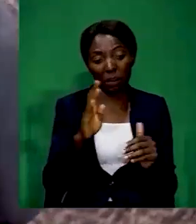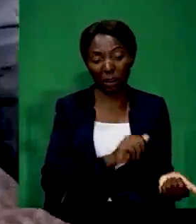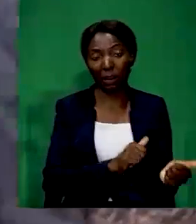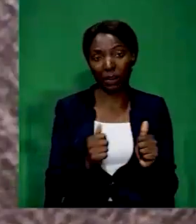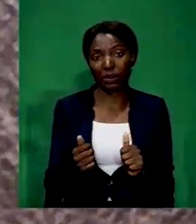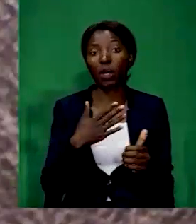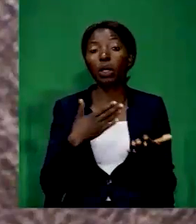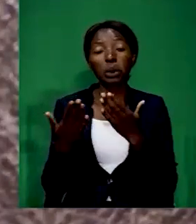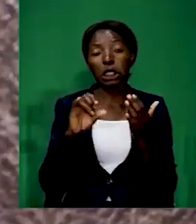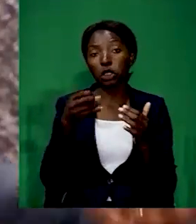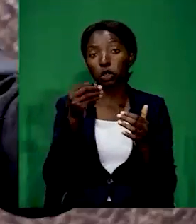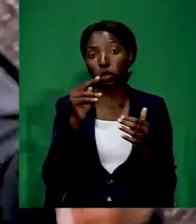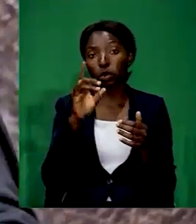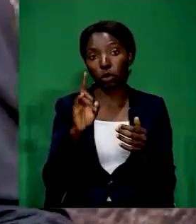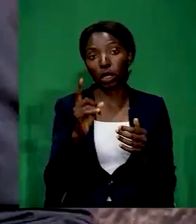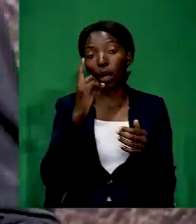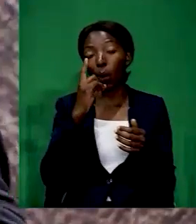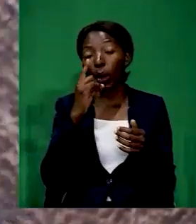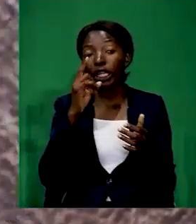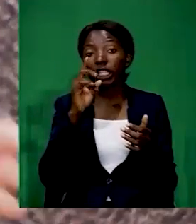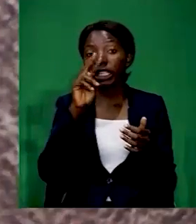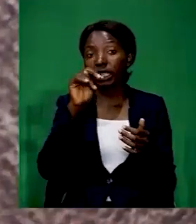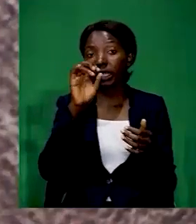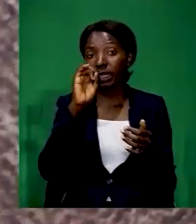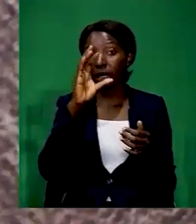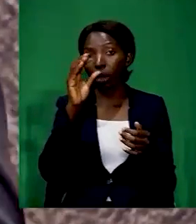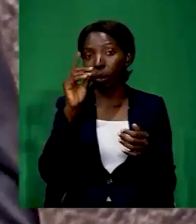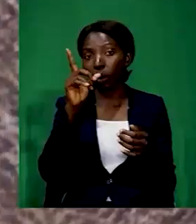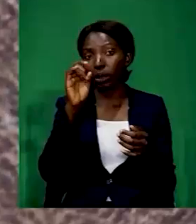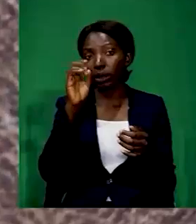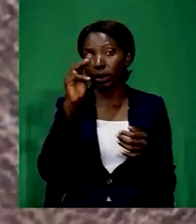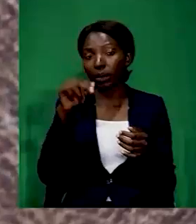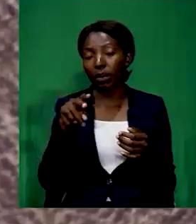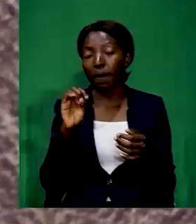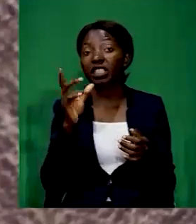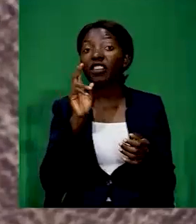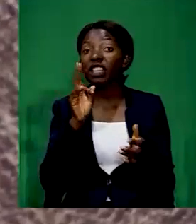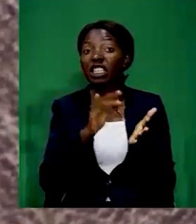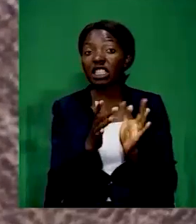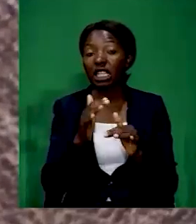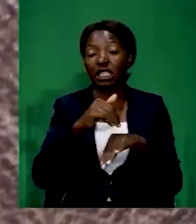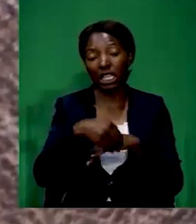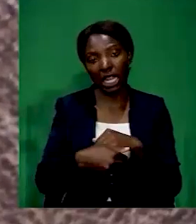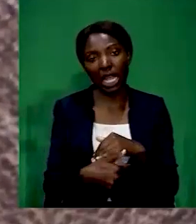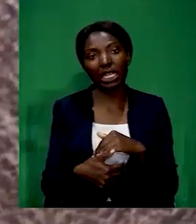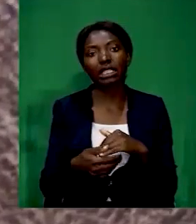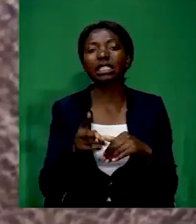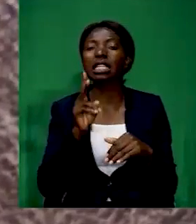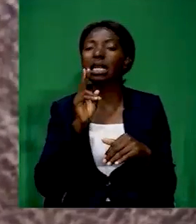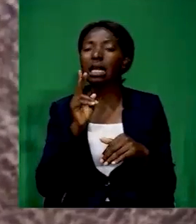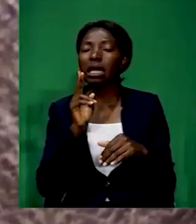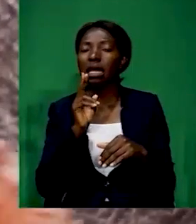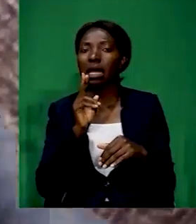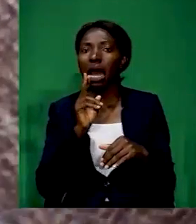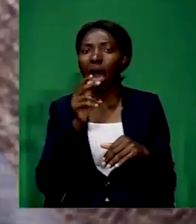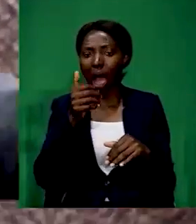dzoka neni pabhuku raJohn Nikodhimasi anouya kuna Jesu usiku otanga kutaura nyaya dzeka achifambula